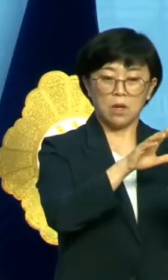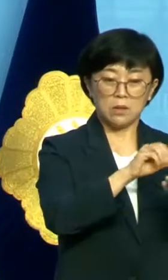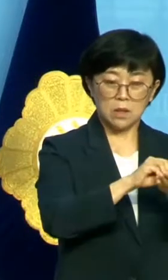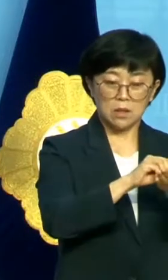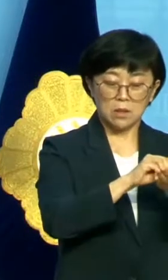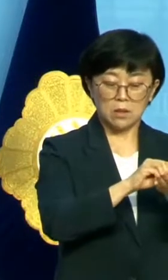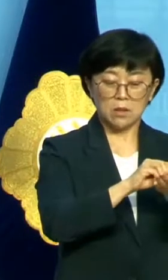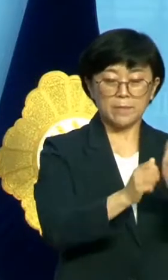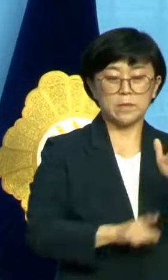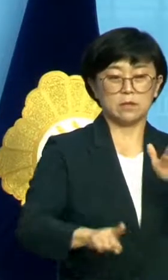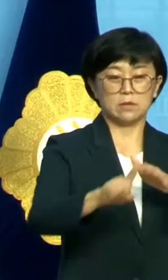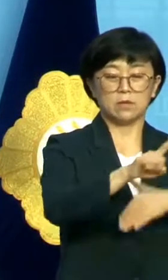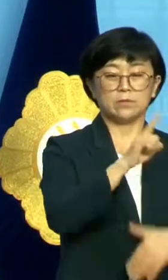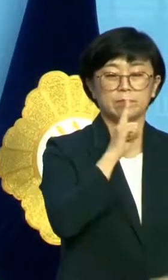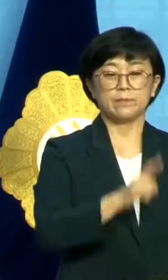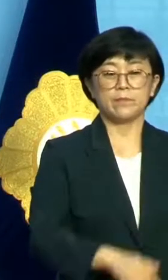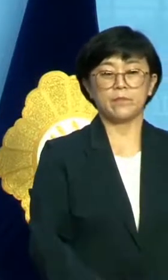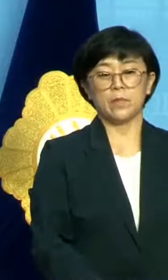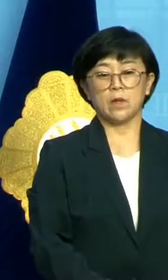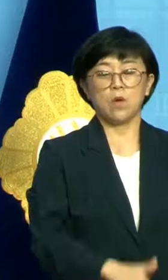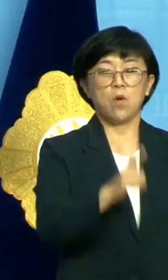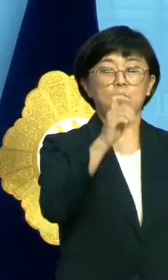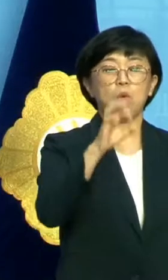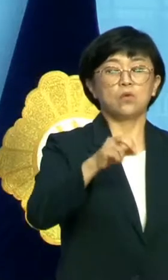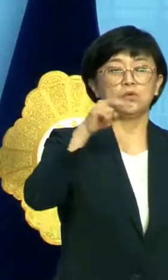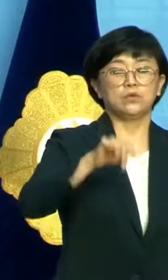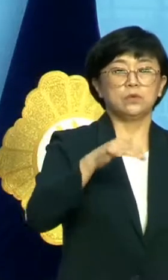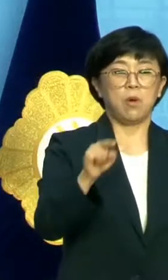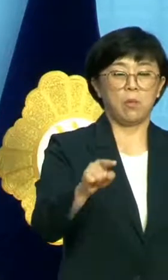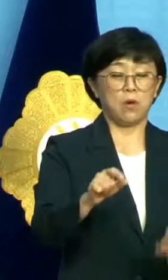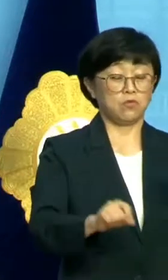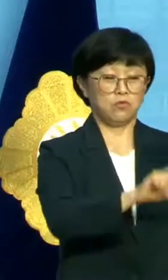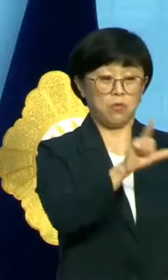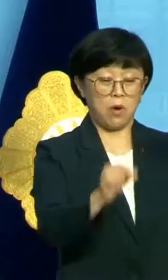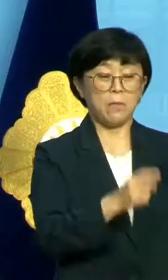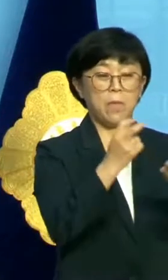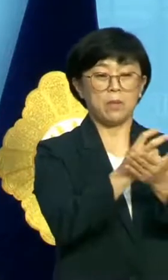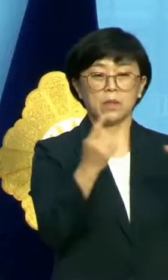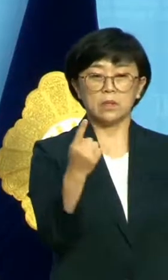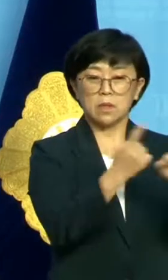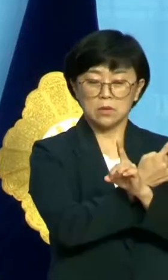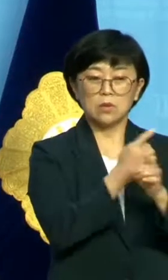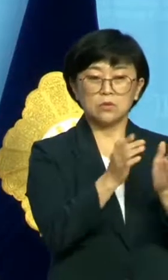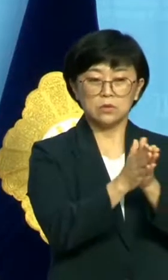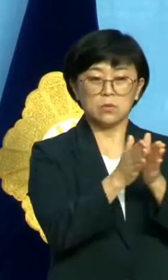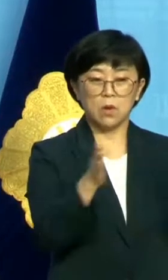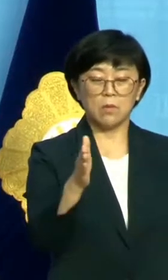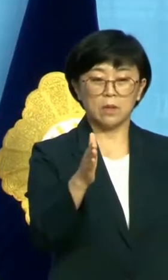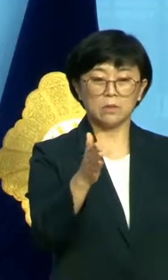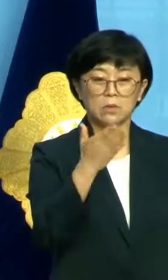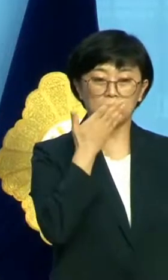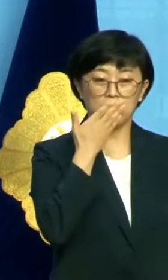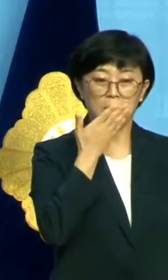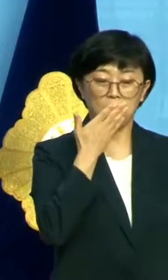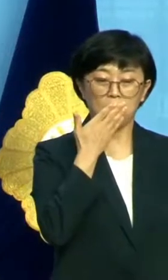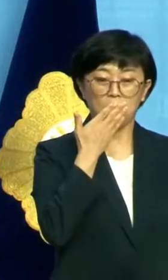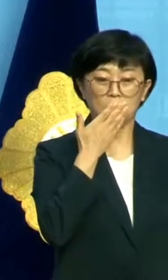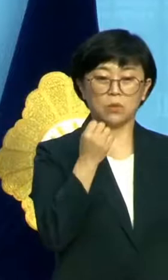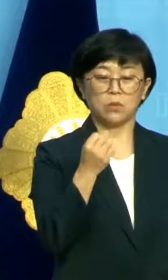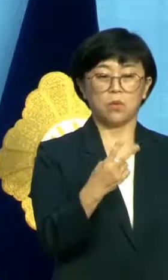열심히 나서도록 하겠습니다. 공수처법을 9월 내에 개정해서 공수처 출범이 조속히 마무리될 수 있도록